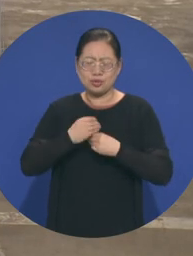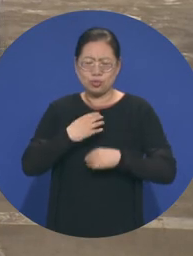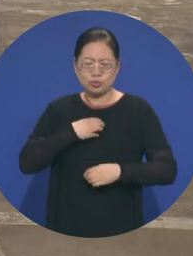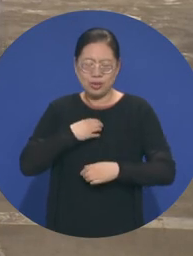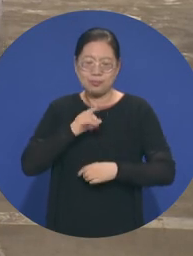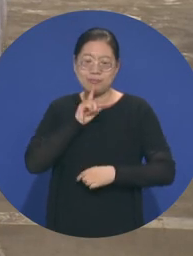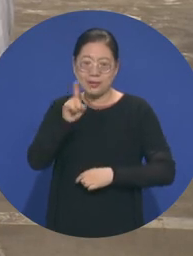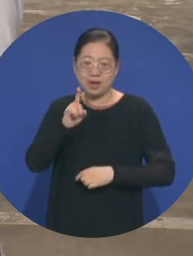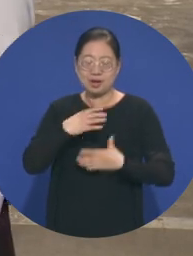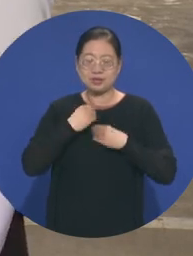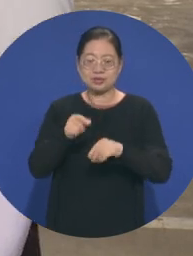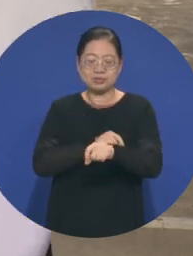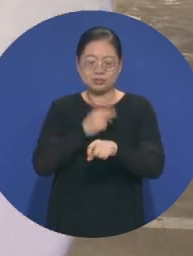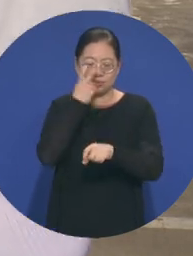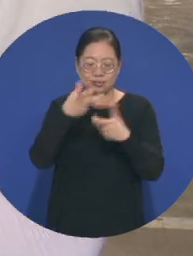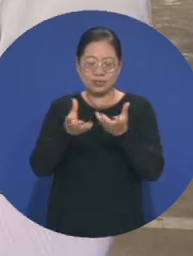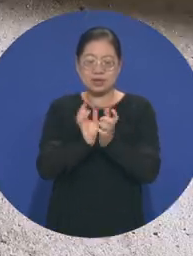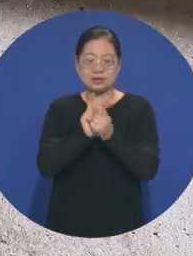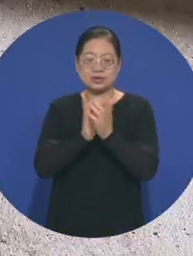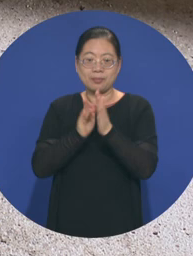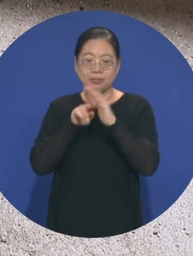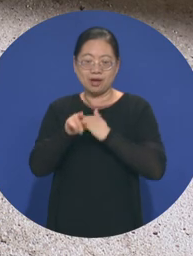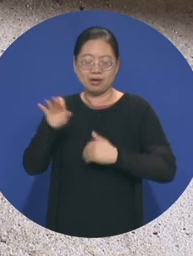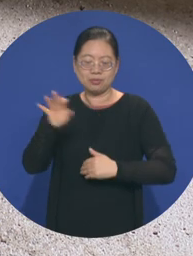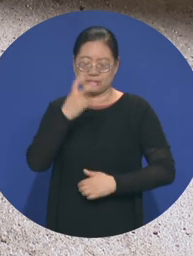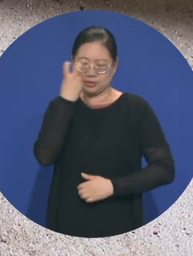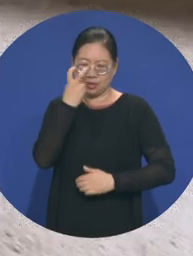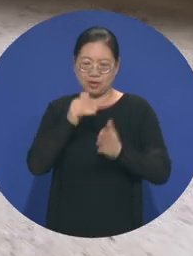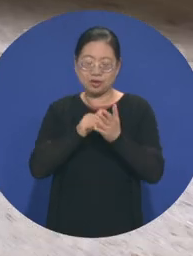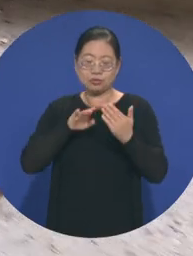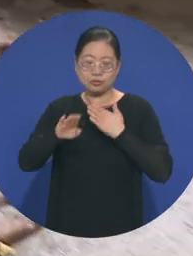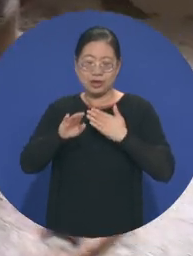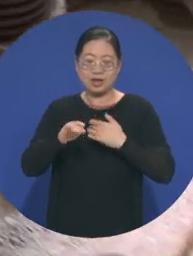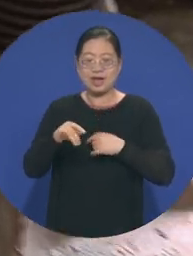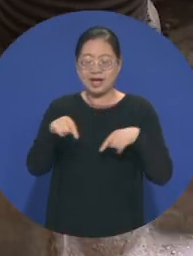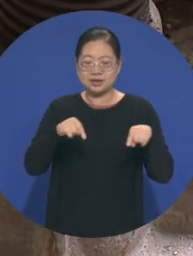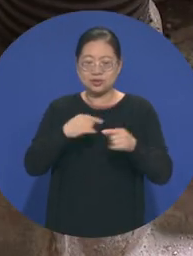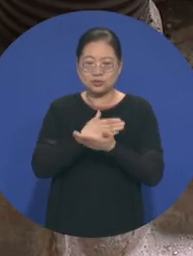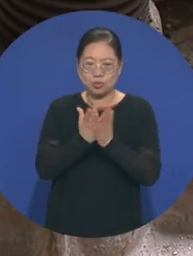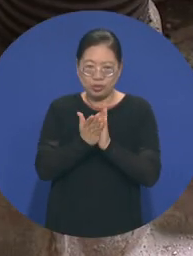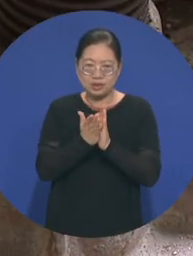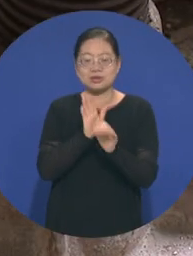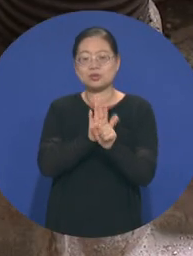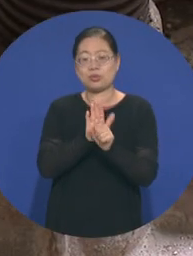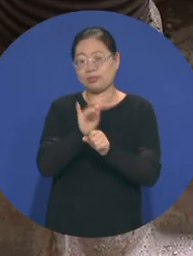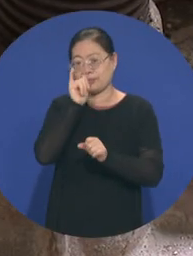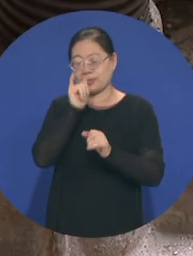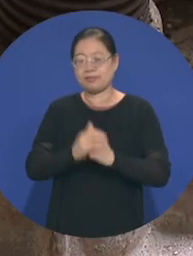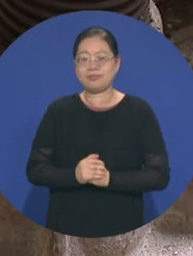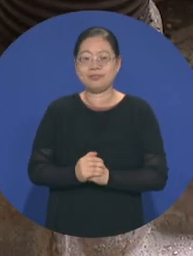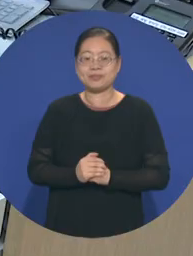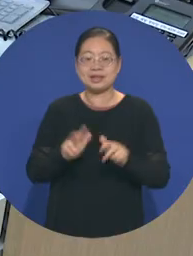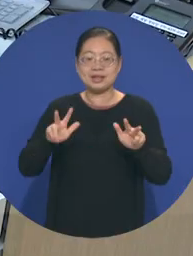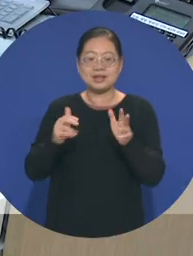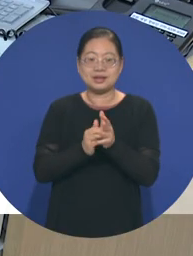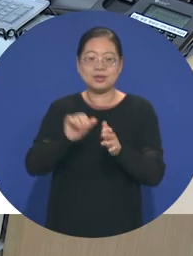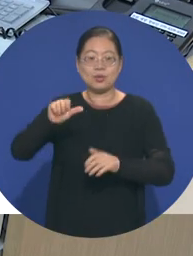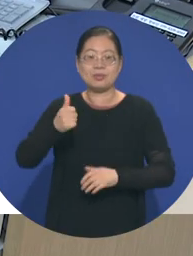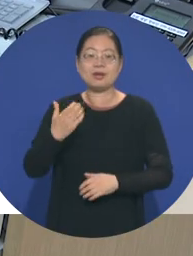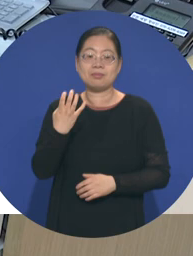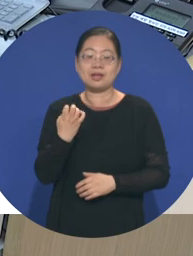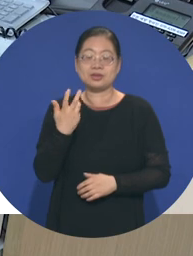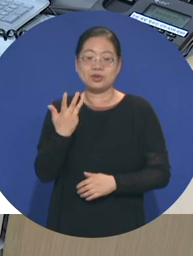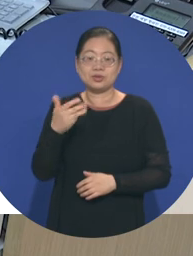곳을 신고하면 안전 특별 점검단이 현장에 나가 무료 점검을 시행하고 행정지도 등 조치에 들어갑니다